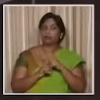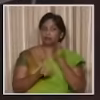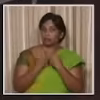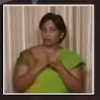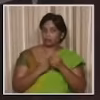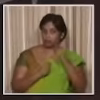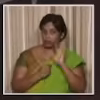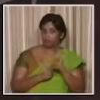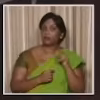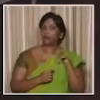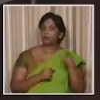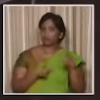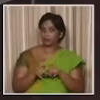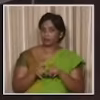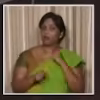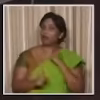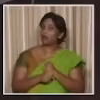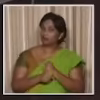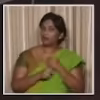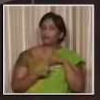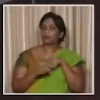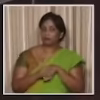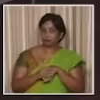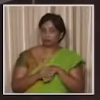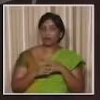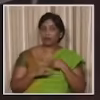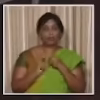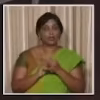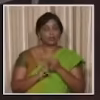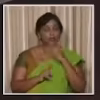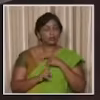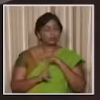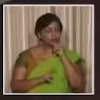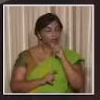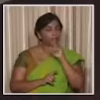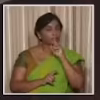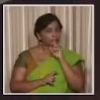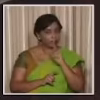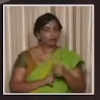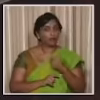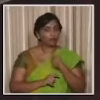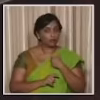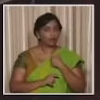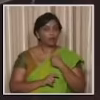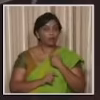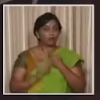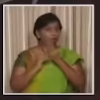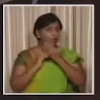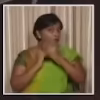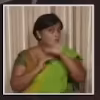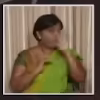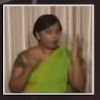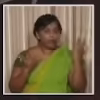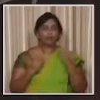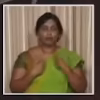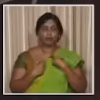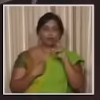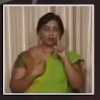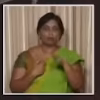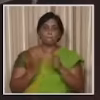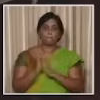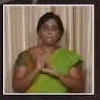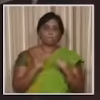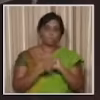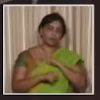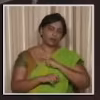පරීක්ෂණයක් පැවැත්වෙනවා ඒ නිසා මේ ආණ්ඩුවේ අපි ඉන්නේ අපි ජනාධිපතිතුමාට පැහැදිලිව කිව්වා මම එතුමා ඉවත් කරේ නැත්නම් මම කිව්වා මම මාධ්‍ය